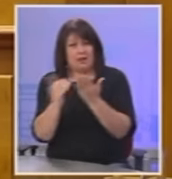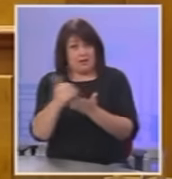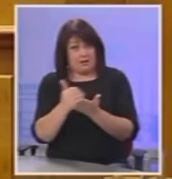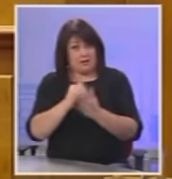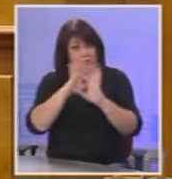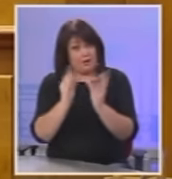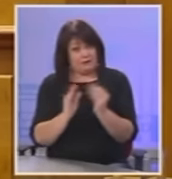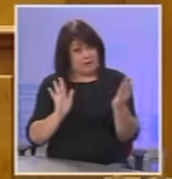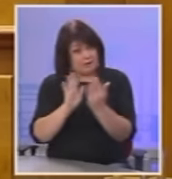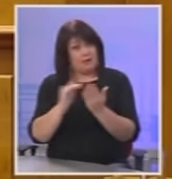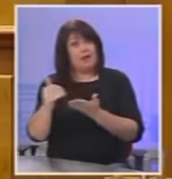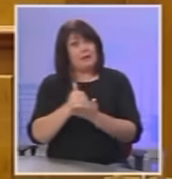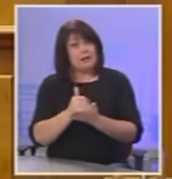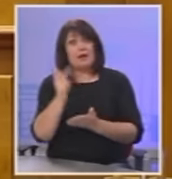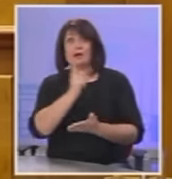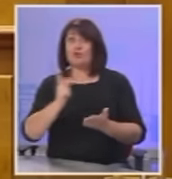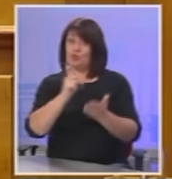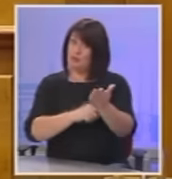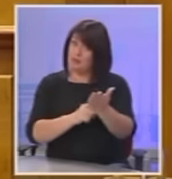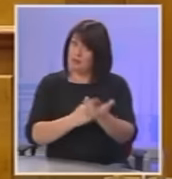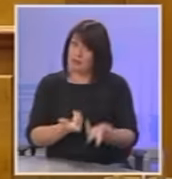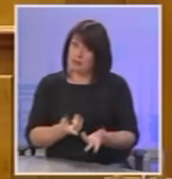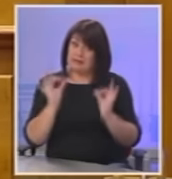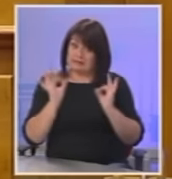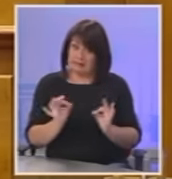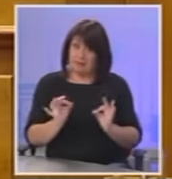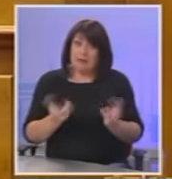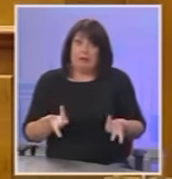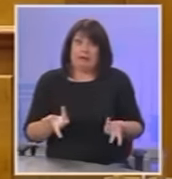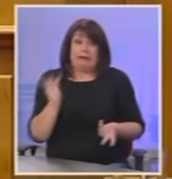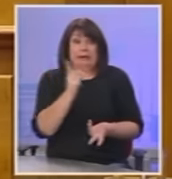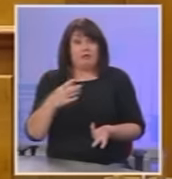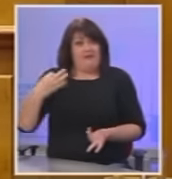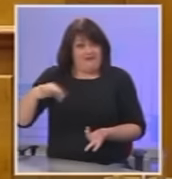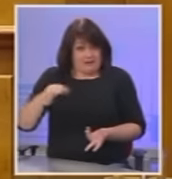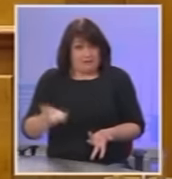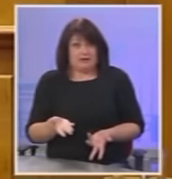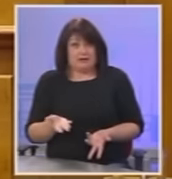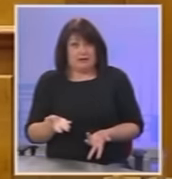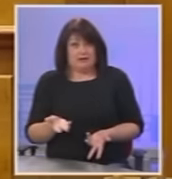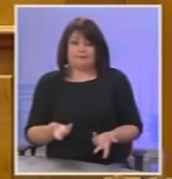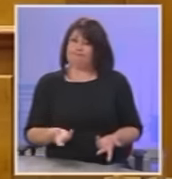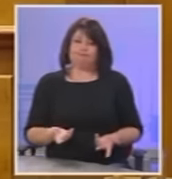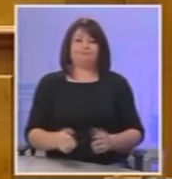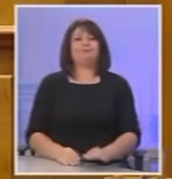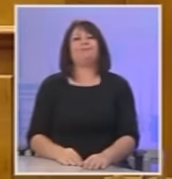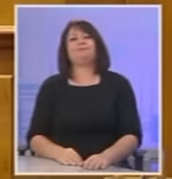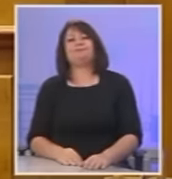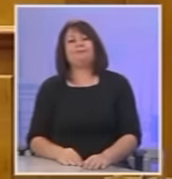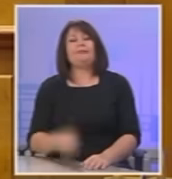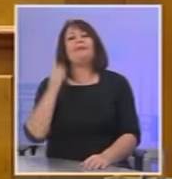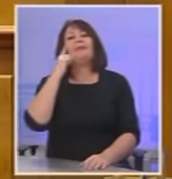όλα αυτά? Έχει κοινωνικό πρόσημο? Είναι συνέπεια? Έχει κοινωνική ευαισθησία? Και επ' ευκαιρία